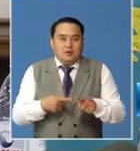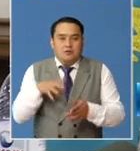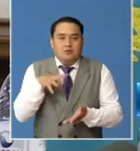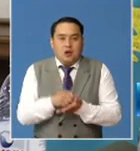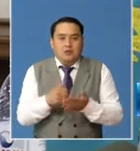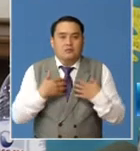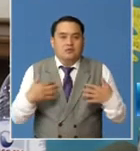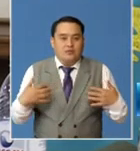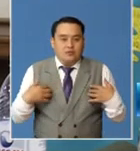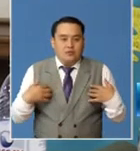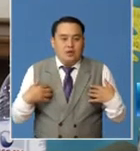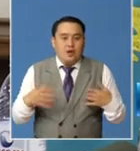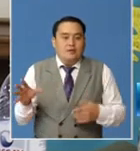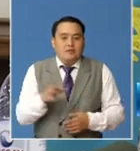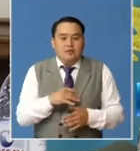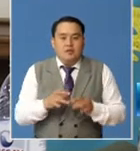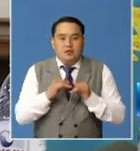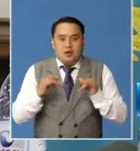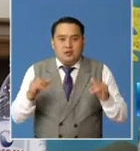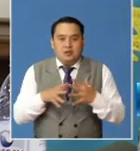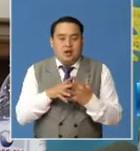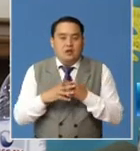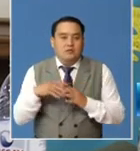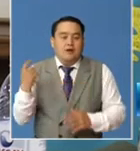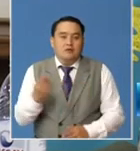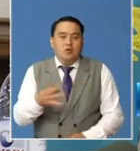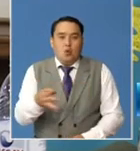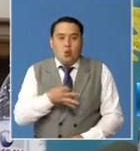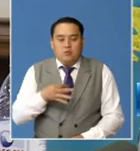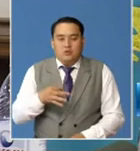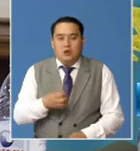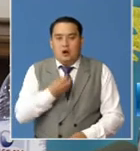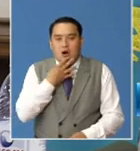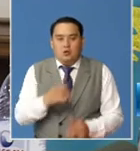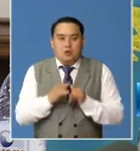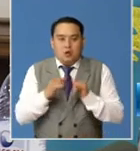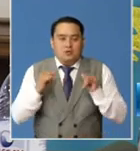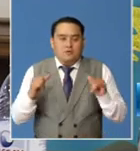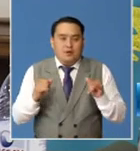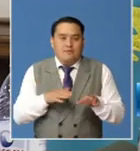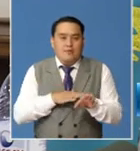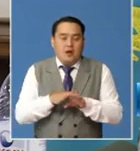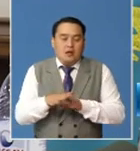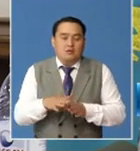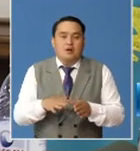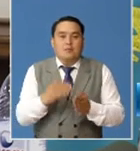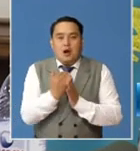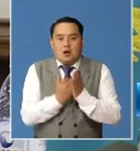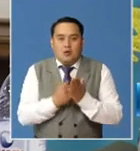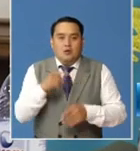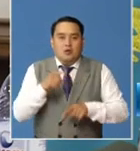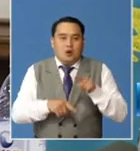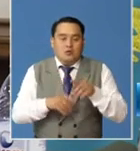занимается животноводством. В целом развитие сферы сельского хозяйства в области идет хорошими темпами. Реализуя отраслевую программу